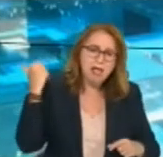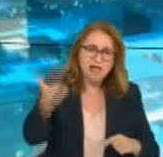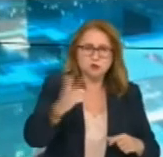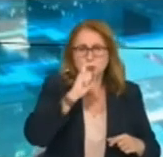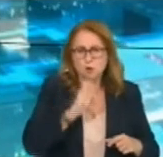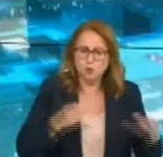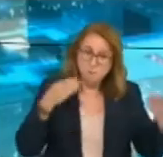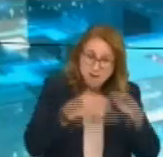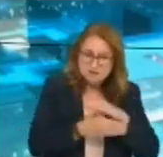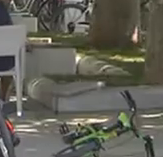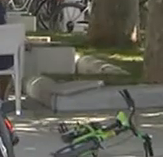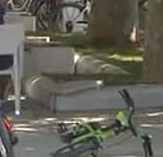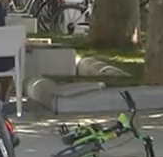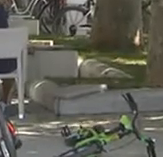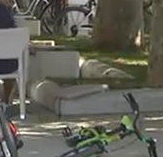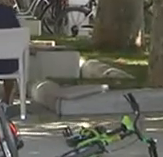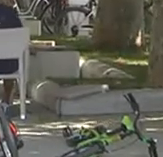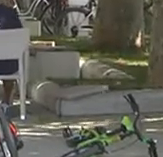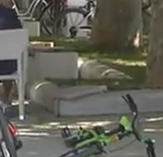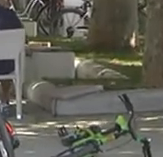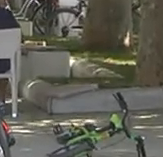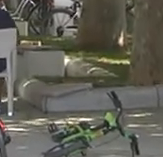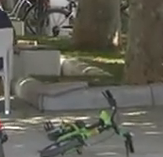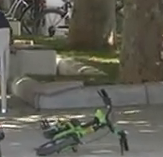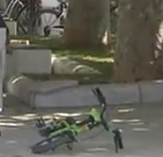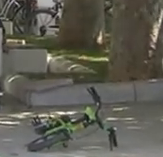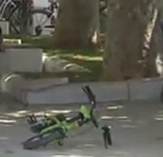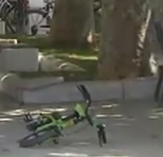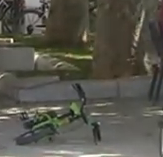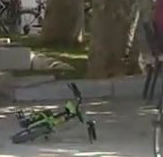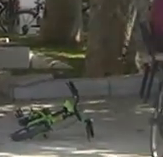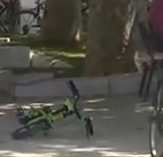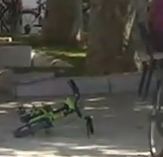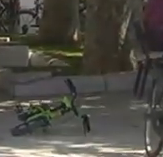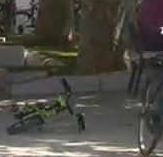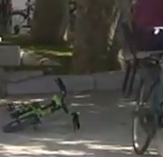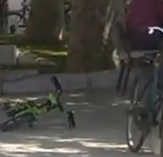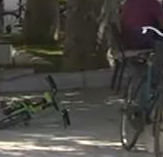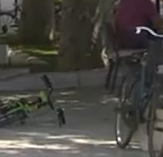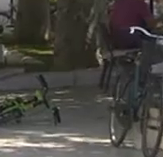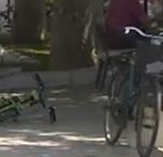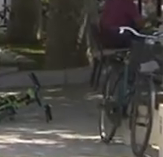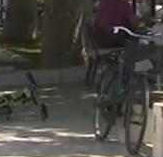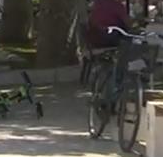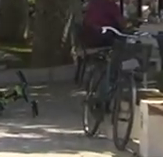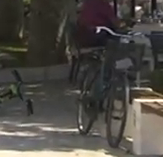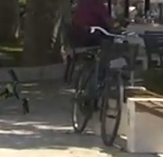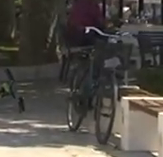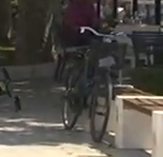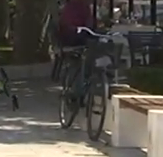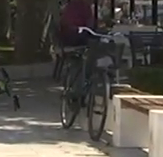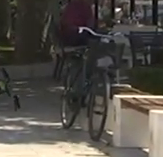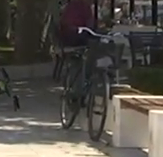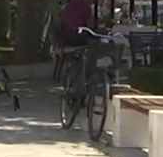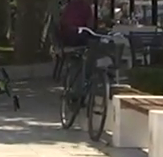χώρους. Ενώ ισχύουν και οι περιορισμοί των επιδημιολογικά επιβαρημένων περιοχών. Ο κ. Χαρδαλιάς εξήγησε πως πλέον είναι υποχρεωτική η χρήση μάσκας